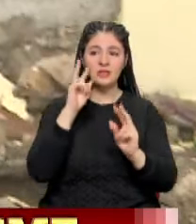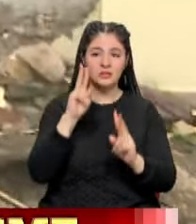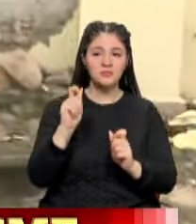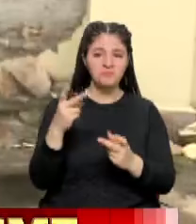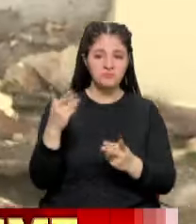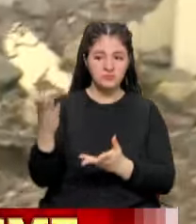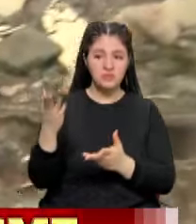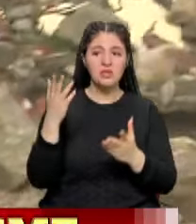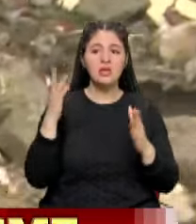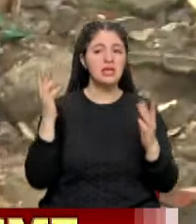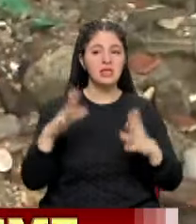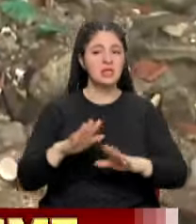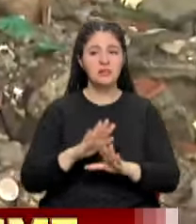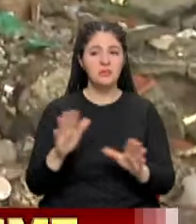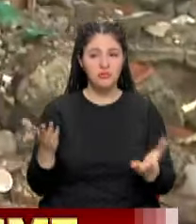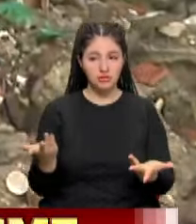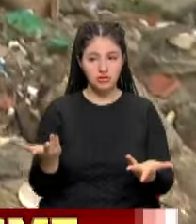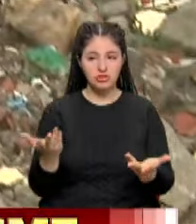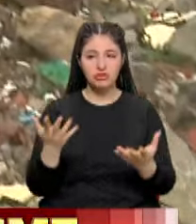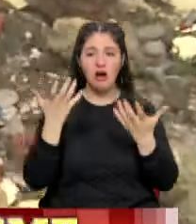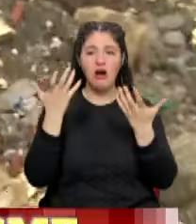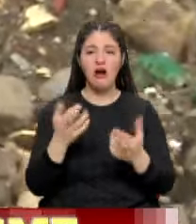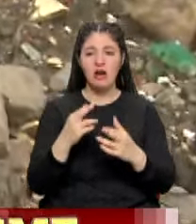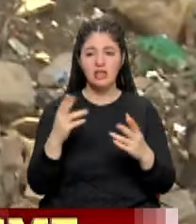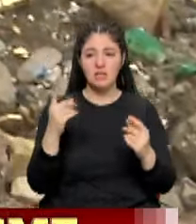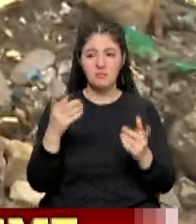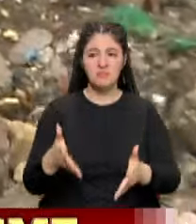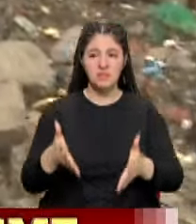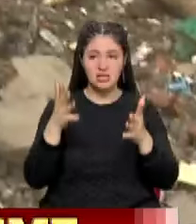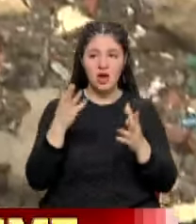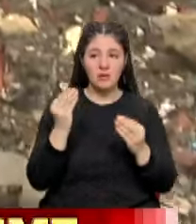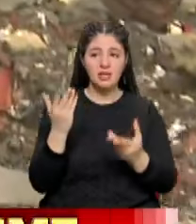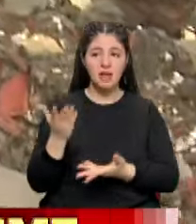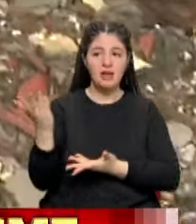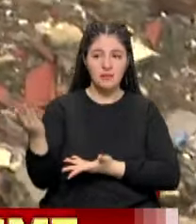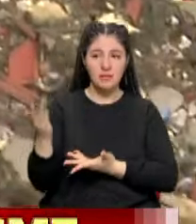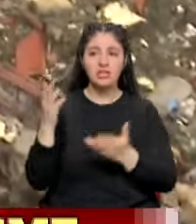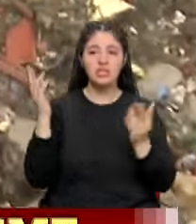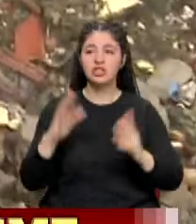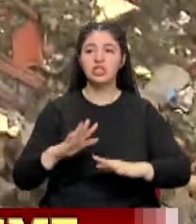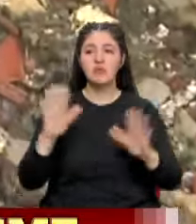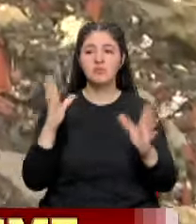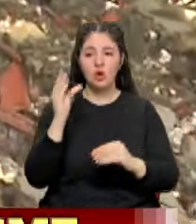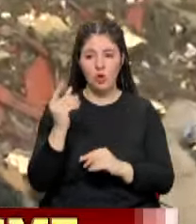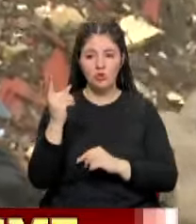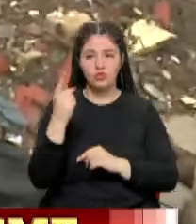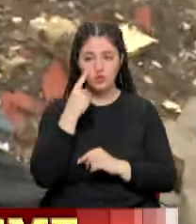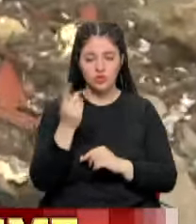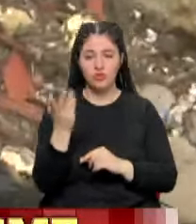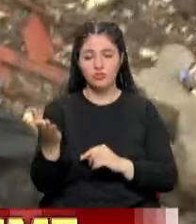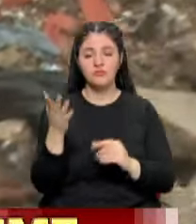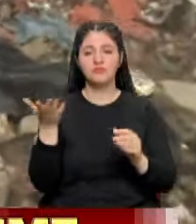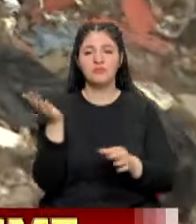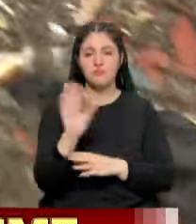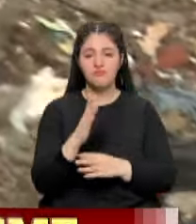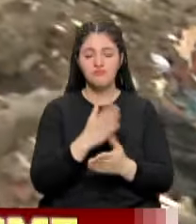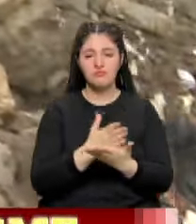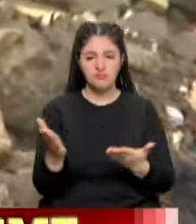görülüyor. Yıkılmamış, ağır hasarlı bir bina olmasına rağmen yıkılmamış olduğunu görüyorsunuz. Devam